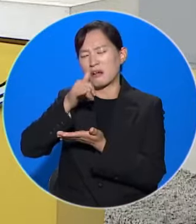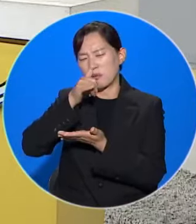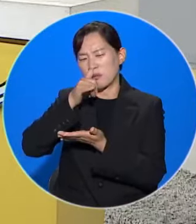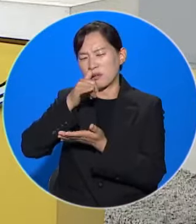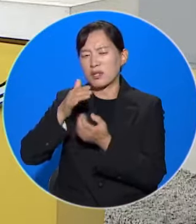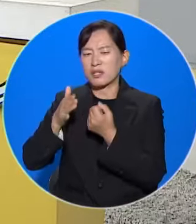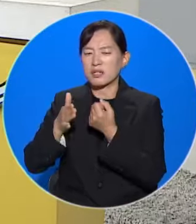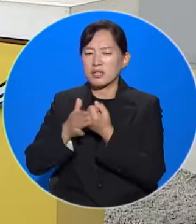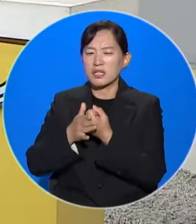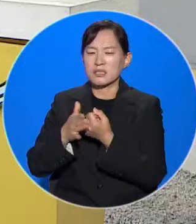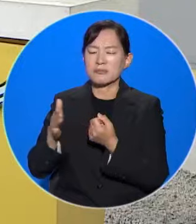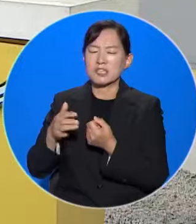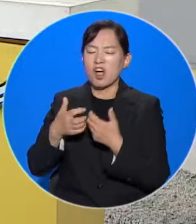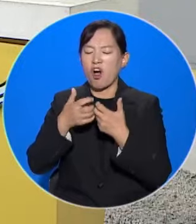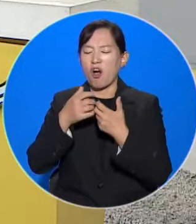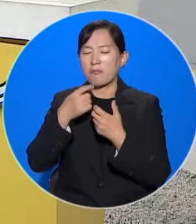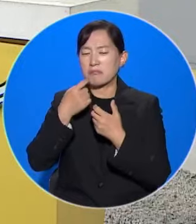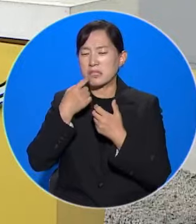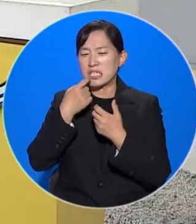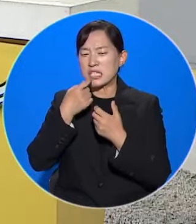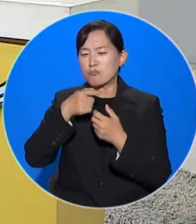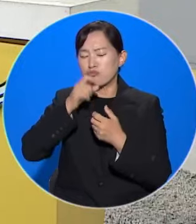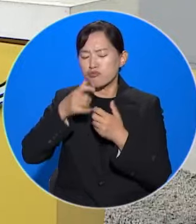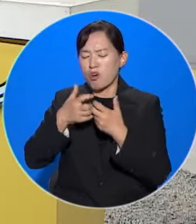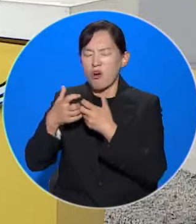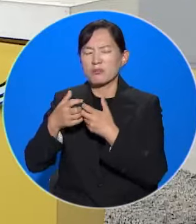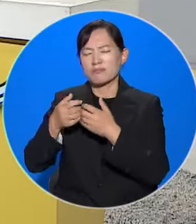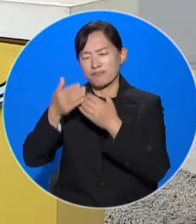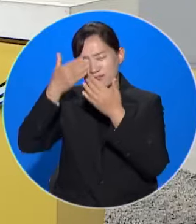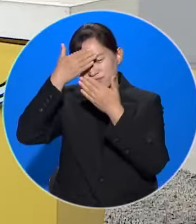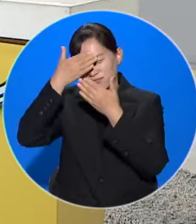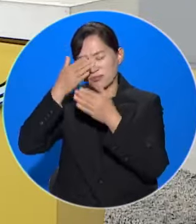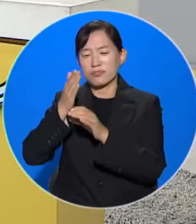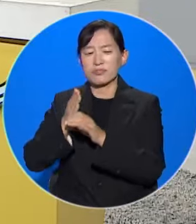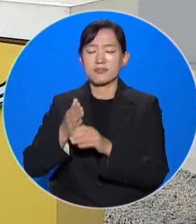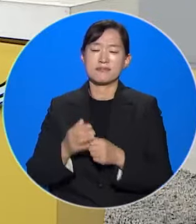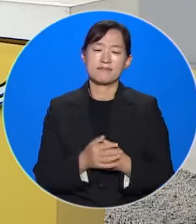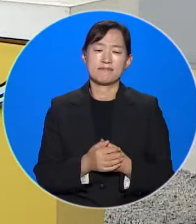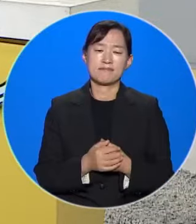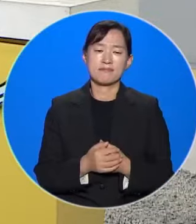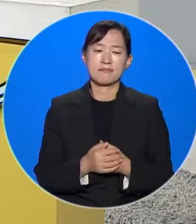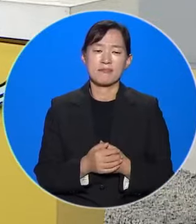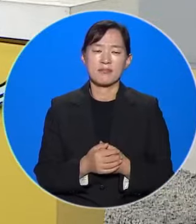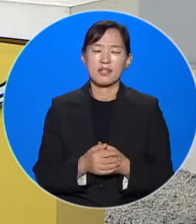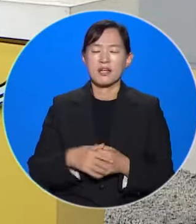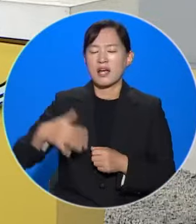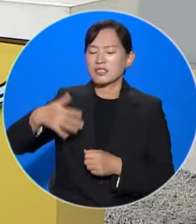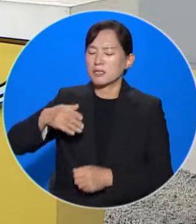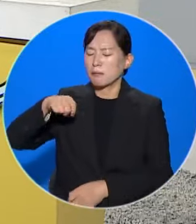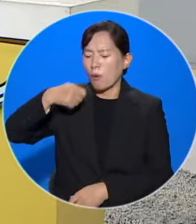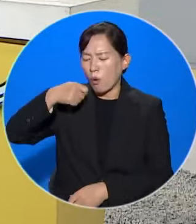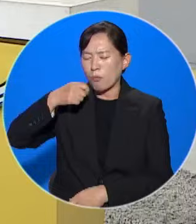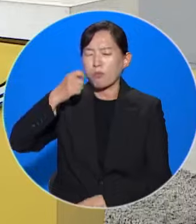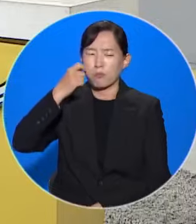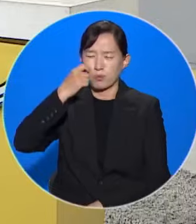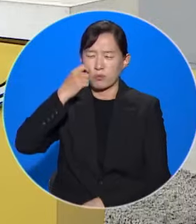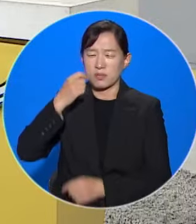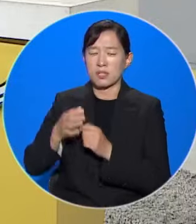네, 얼음백을 하고 있어요. 어, 아직 열도 있고. 네, 아주 저기 음식은 먹지 못하고 네네.